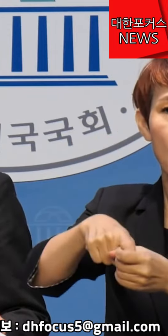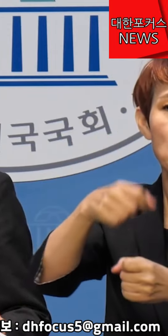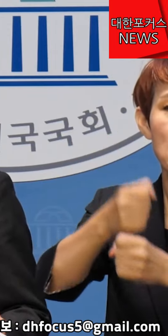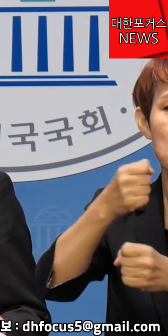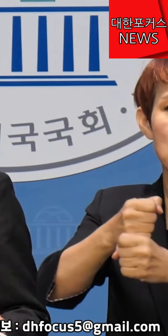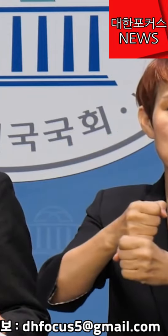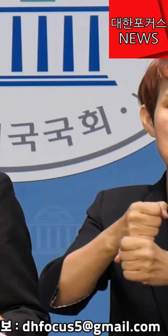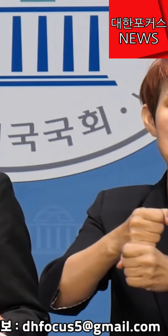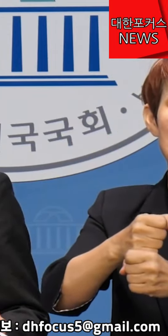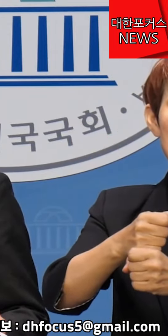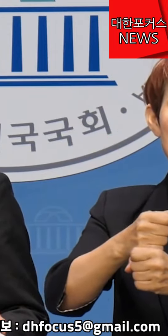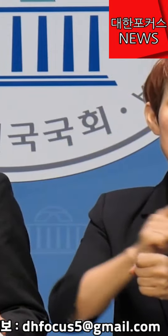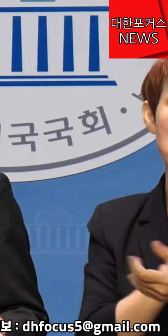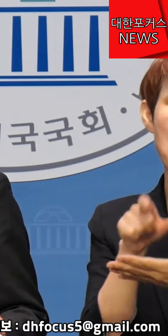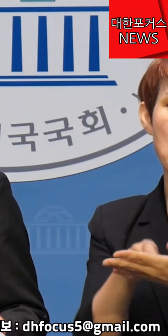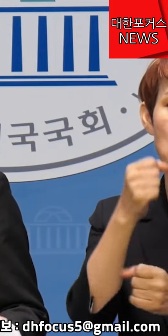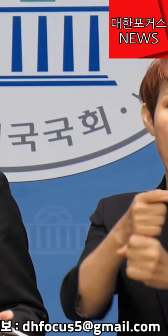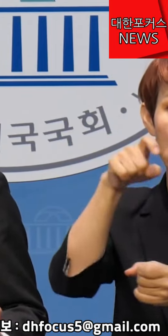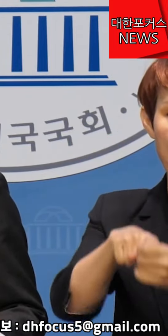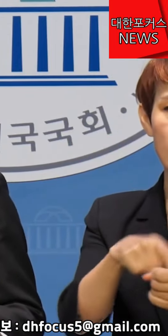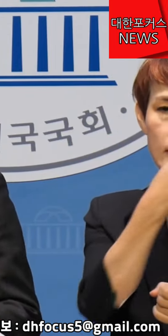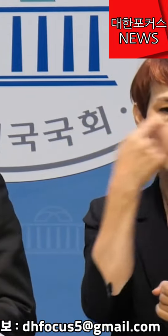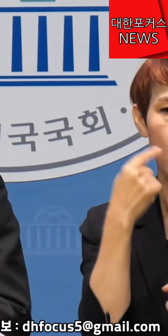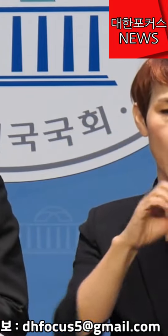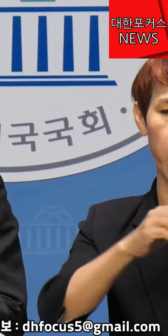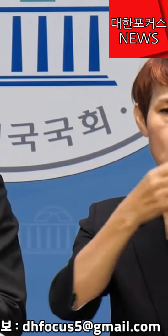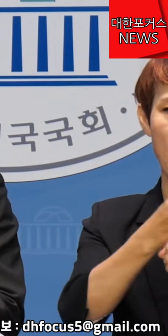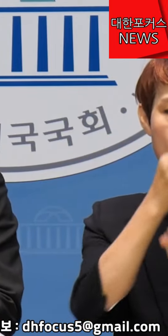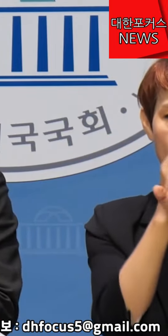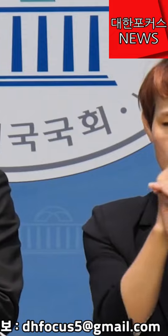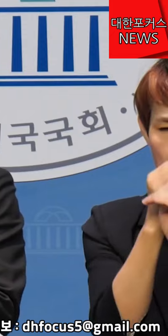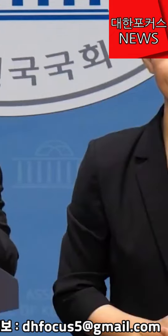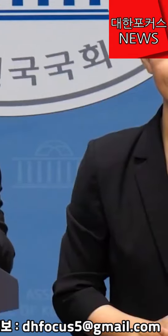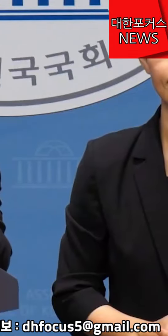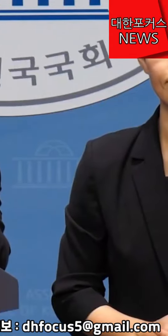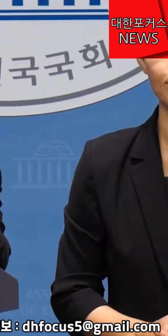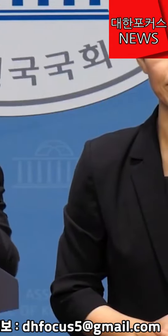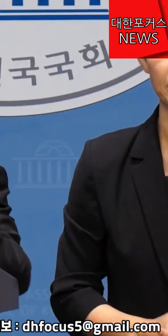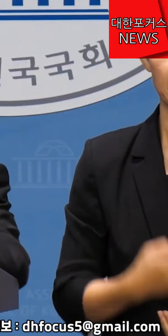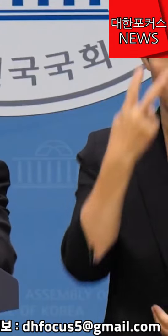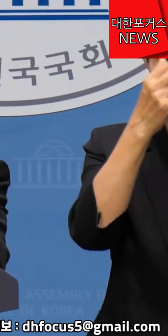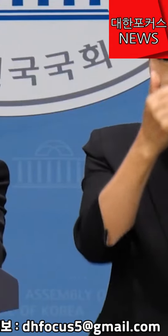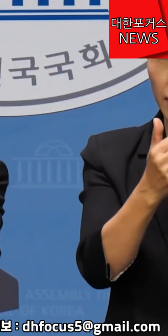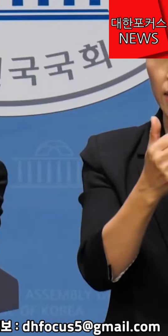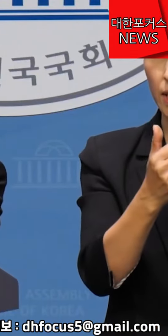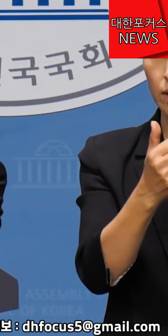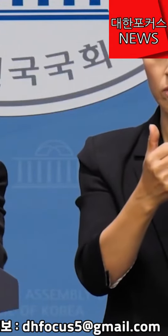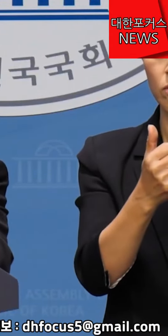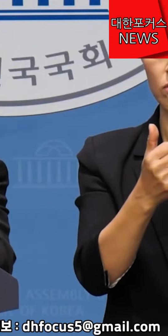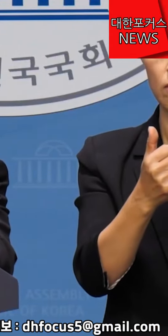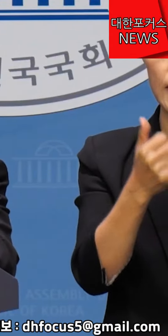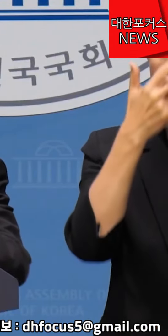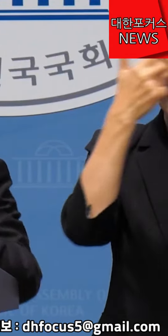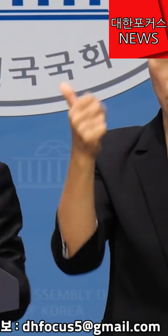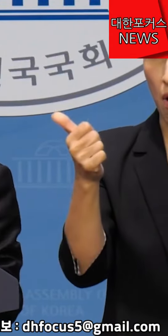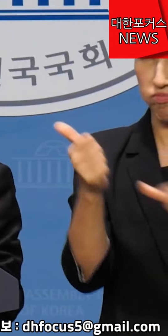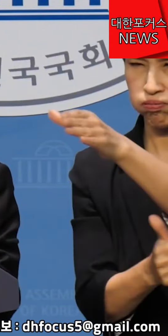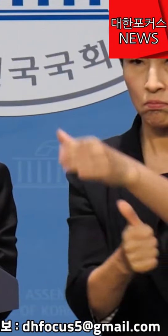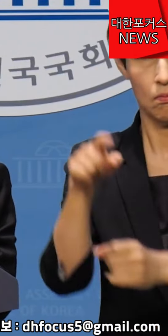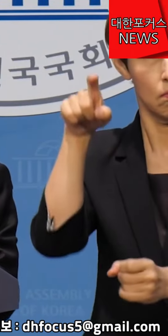만들어보고자 증거사실을 왜곡하고 시기를 멋대로 짜 맞췄습니다. 검찰은 오직 이재명